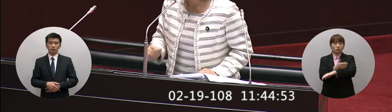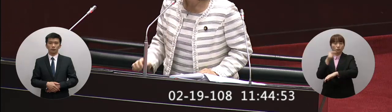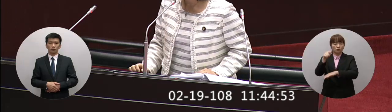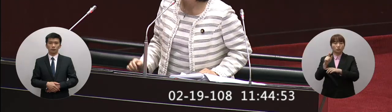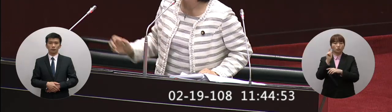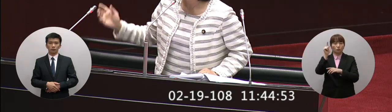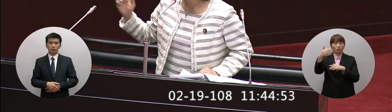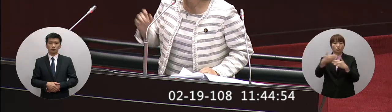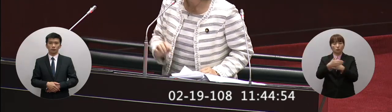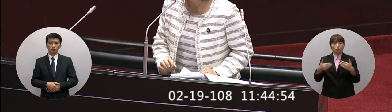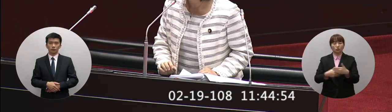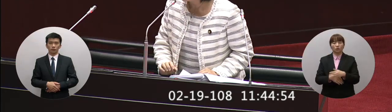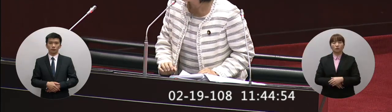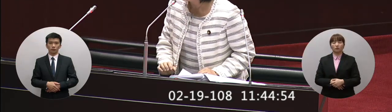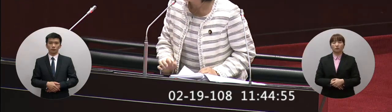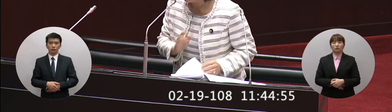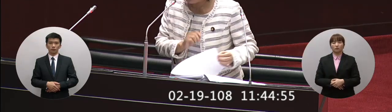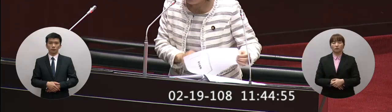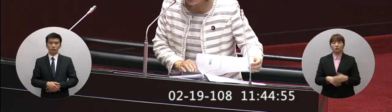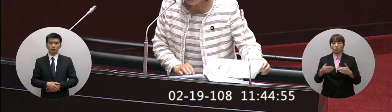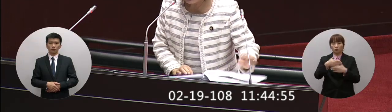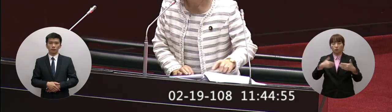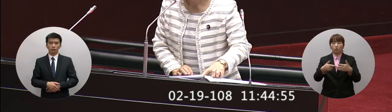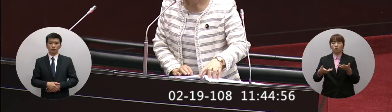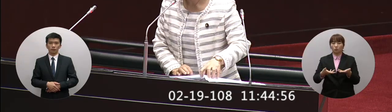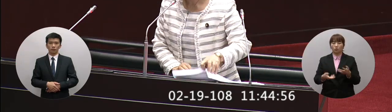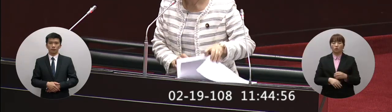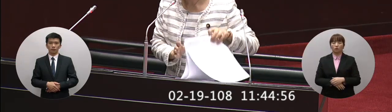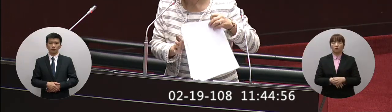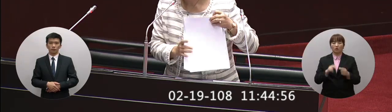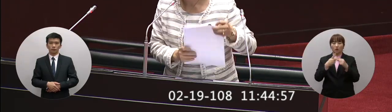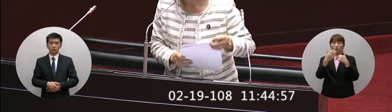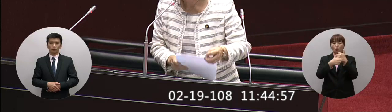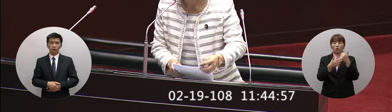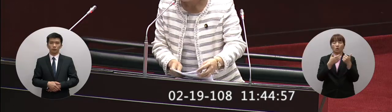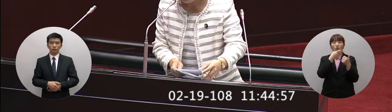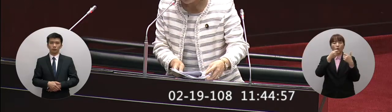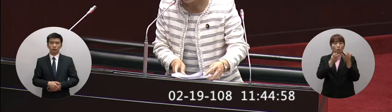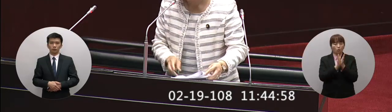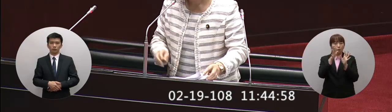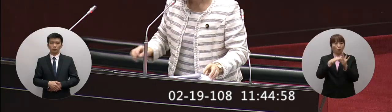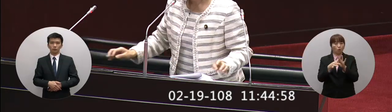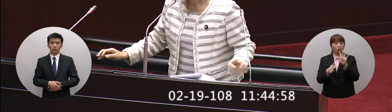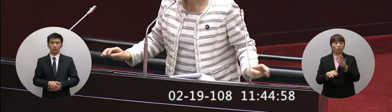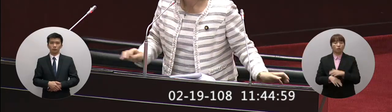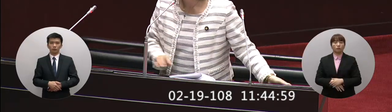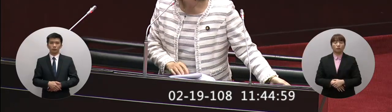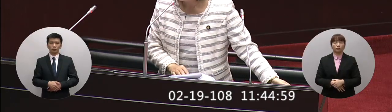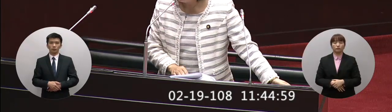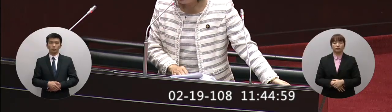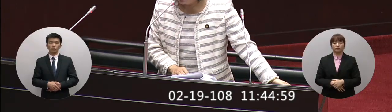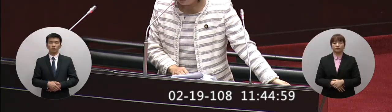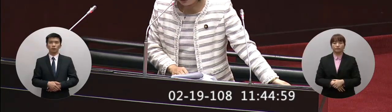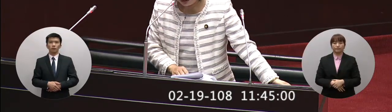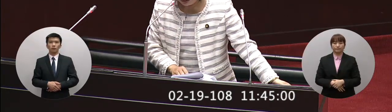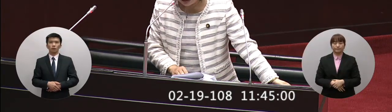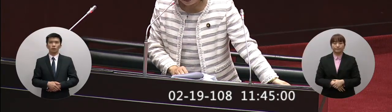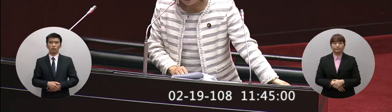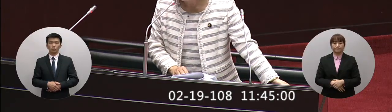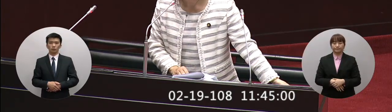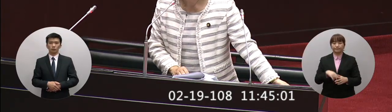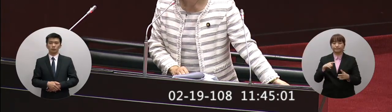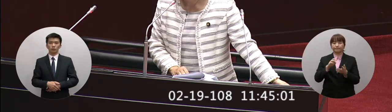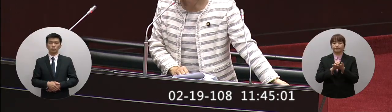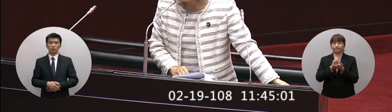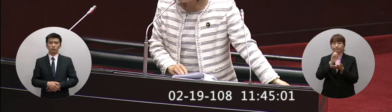部长，还不能走，因为偏乡交通的问题还跟我们卫务部有关，跟交通部有关啊。这个部分要跟院